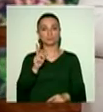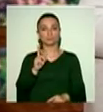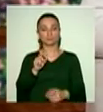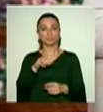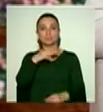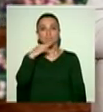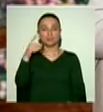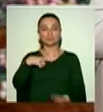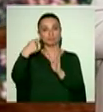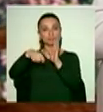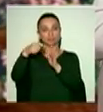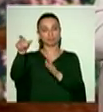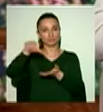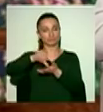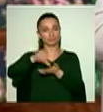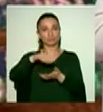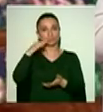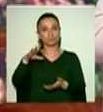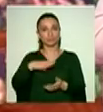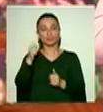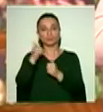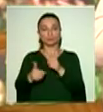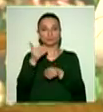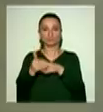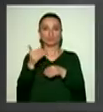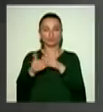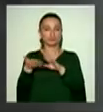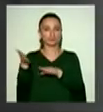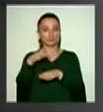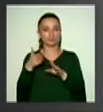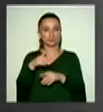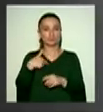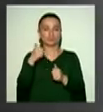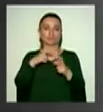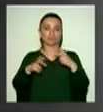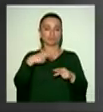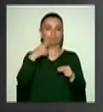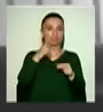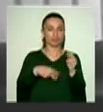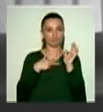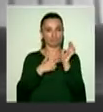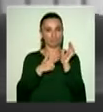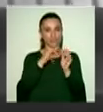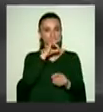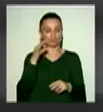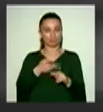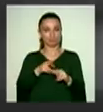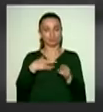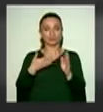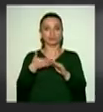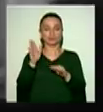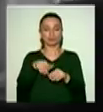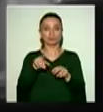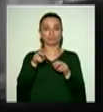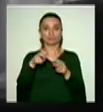დავიწყებ იქიდან, რომ იმის გამო, რომ ბევრი გადაღებები ჰქონდა, ძალიან გვიან ბრუნდებოდა სახლში. მე კი ლექციები 8 საათზე